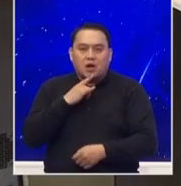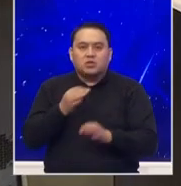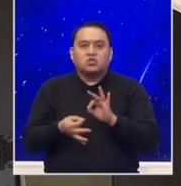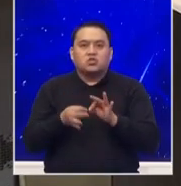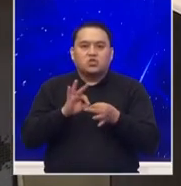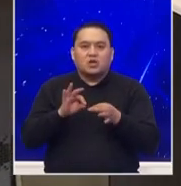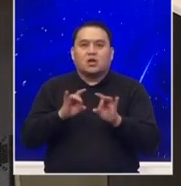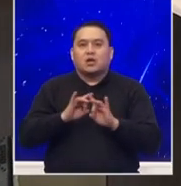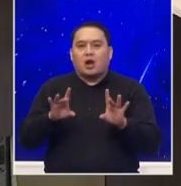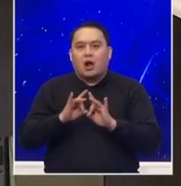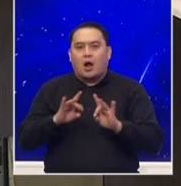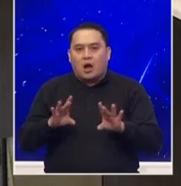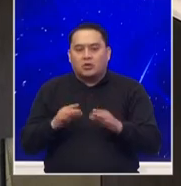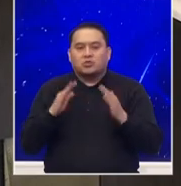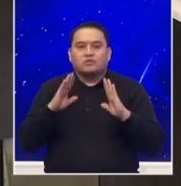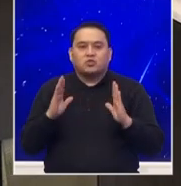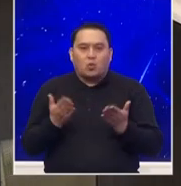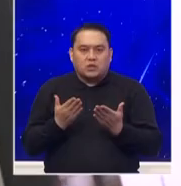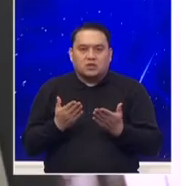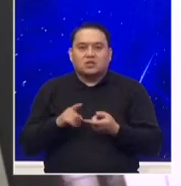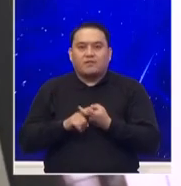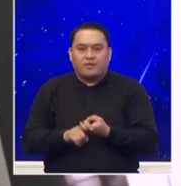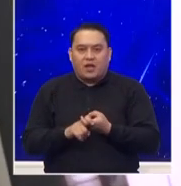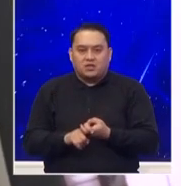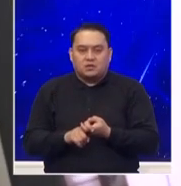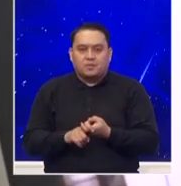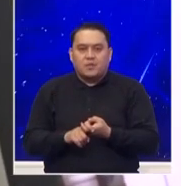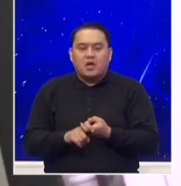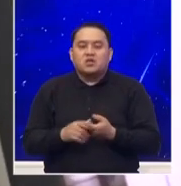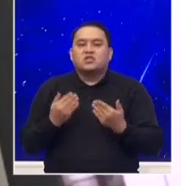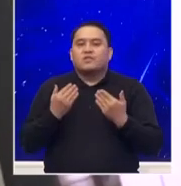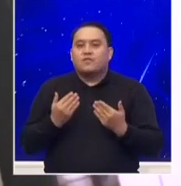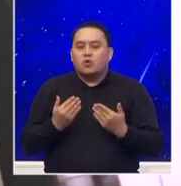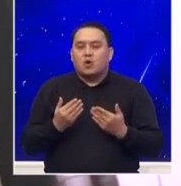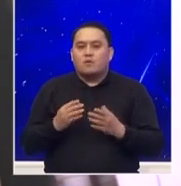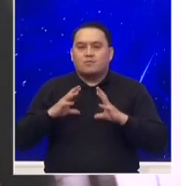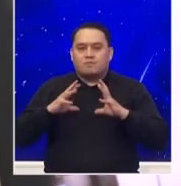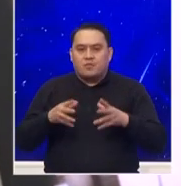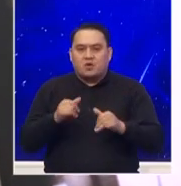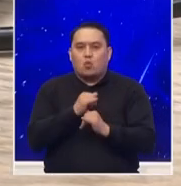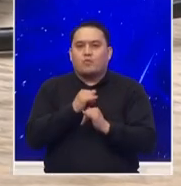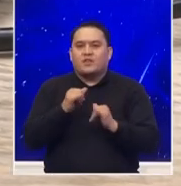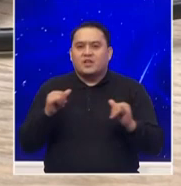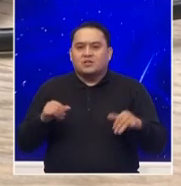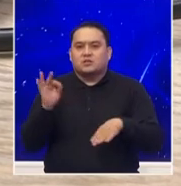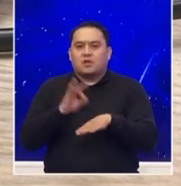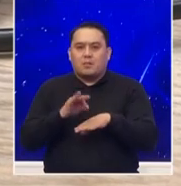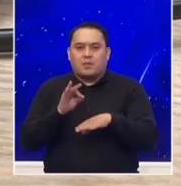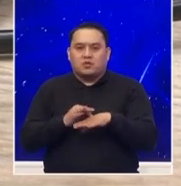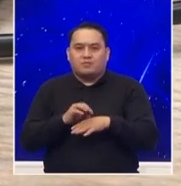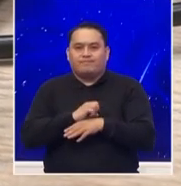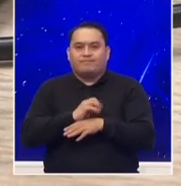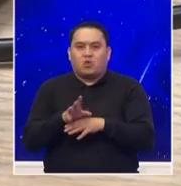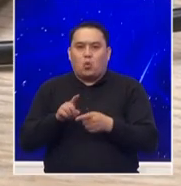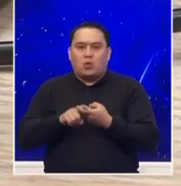подробно остановился на нынешней ситуации, связанной с пандемией. По его словам, в мире неуклонно растет количество заболевших